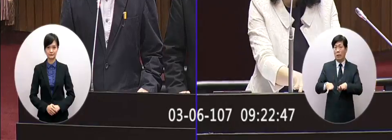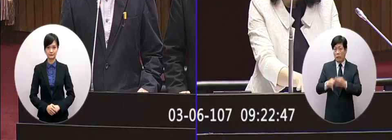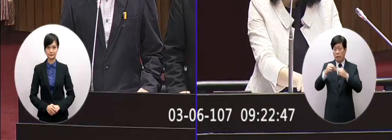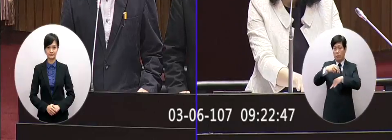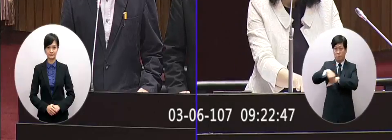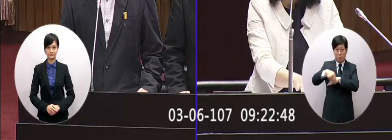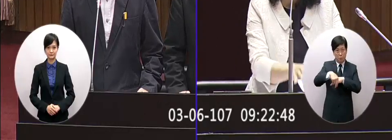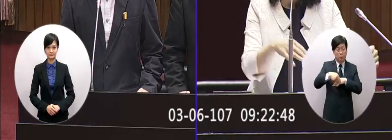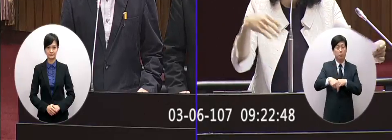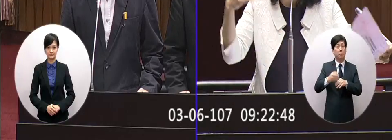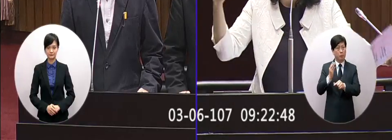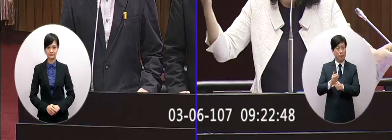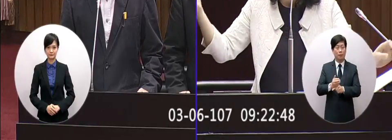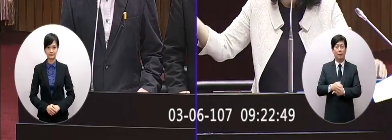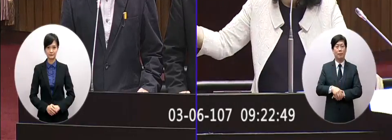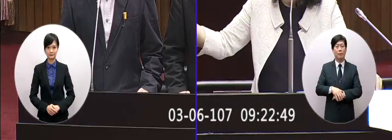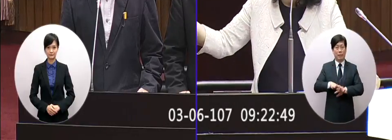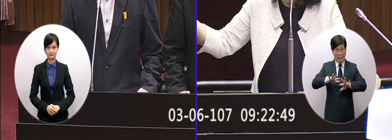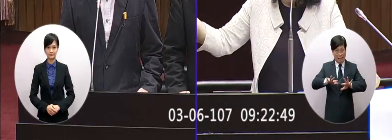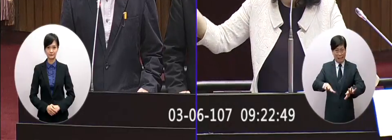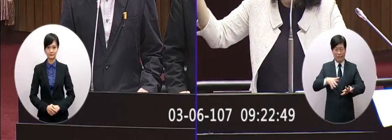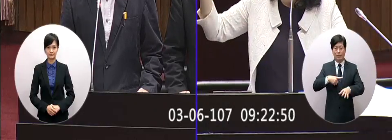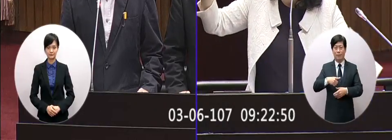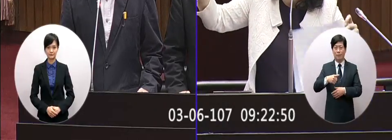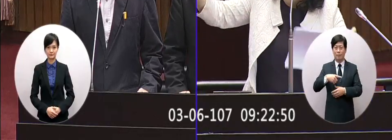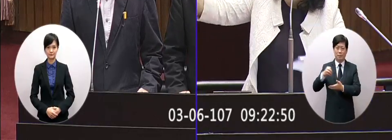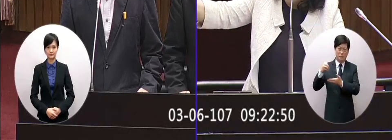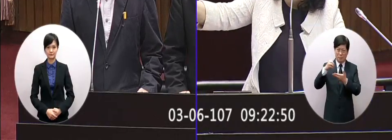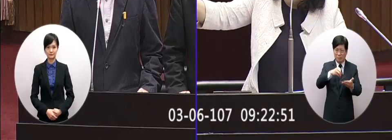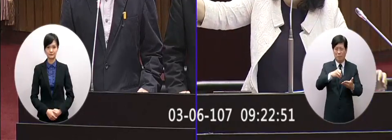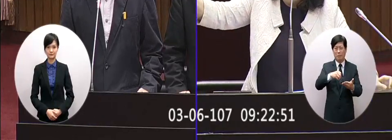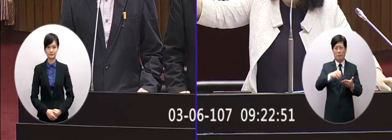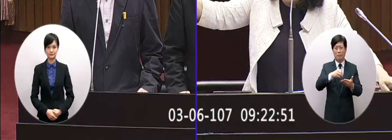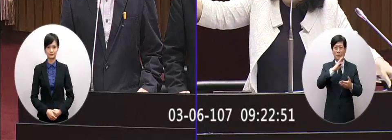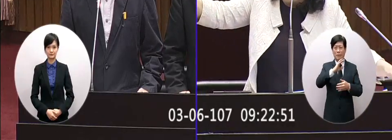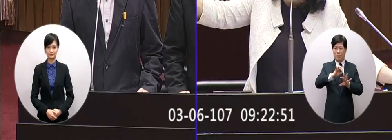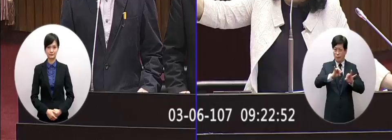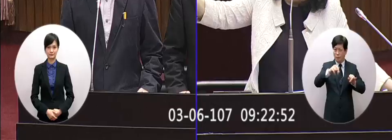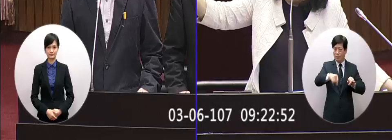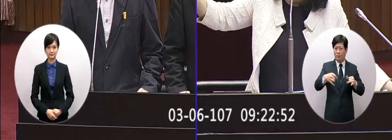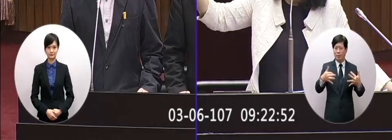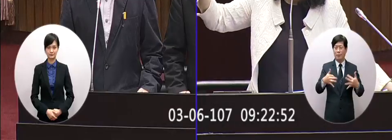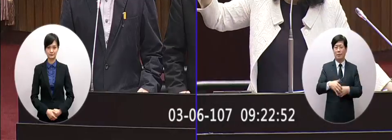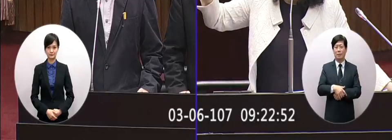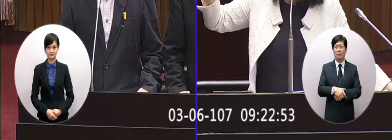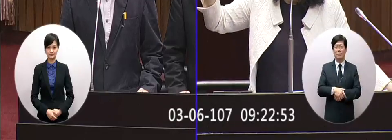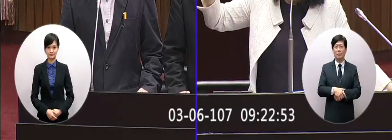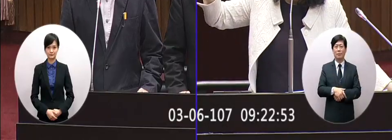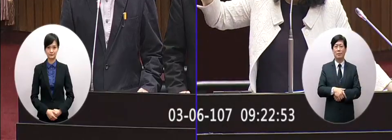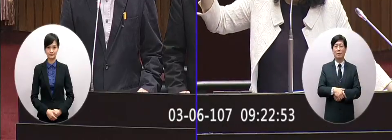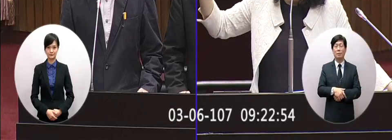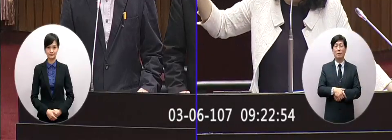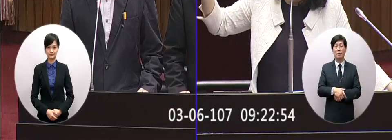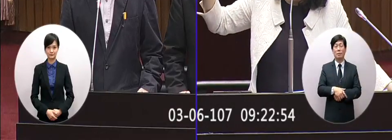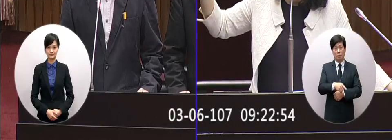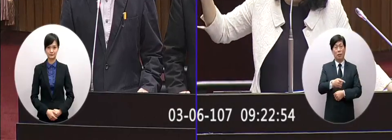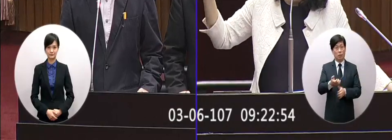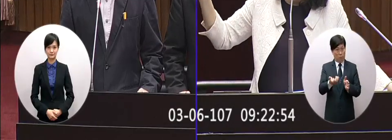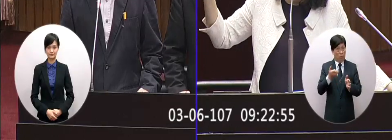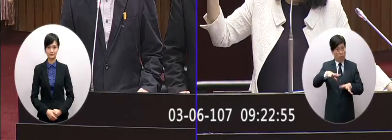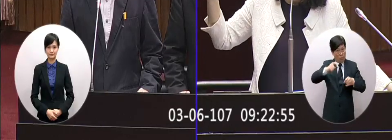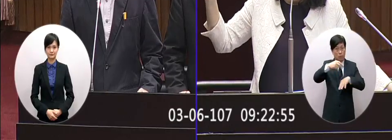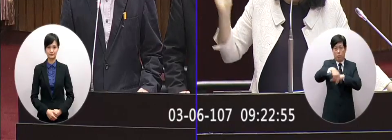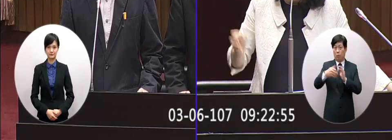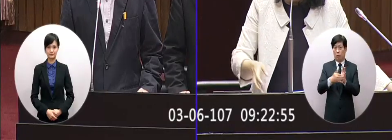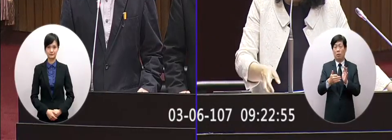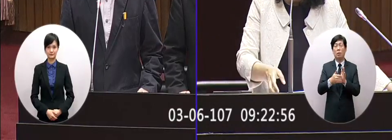始规划了，所以也就有现在的我们讲到的这个土地的部分，因为已经在那时候已经